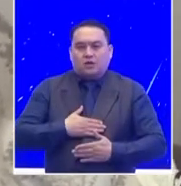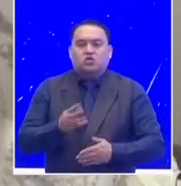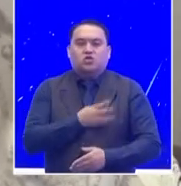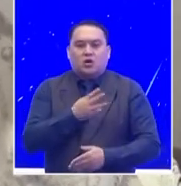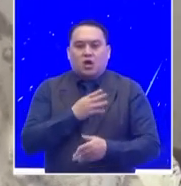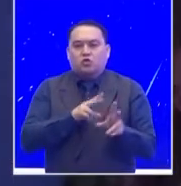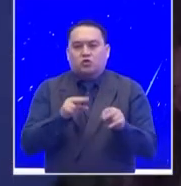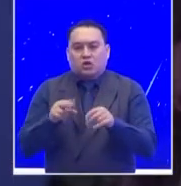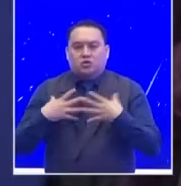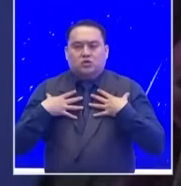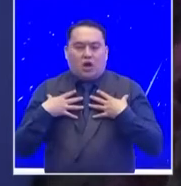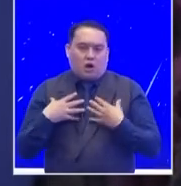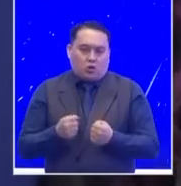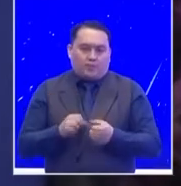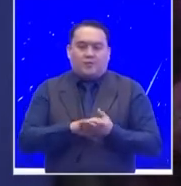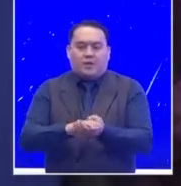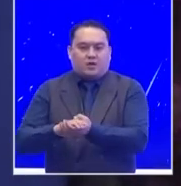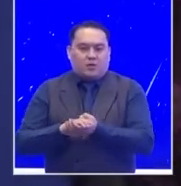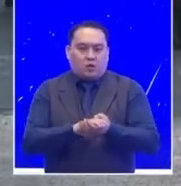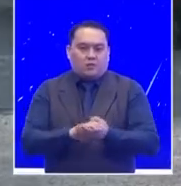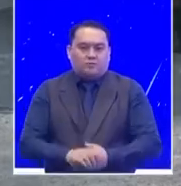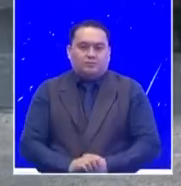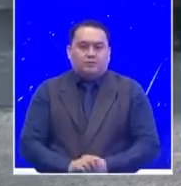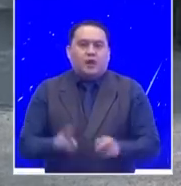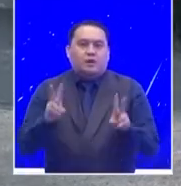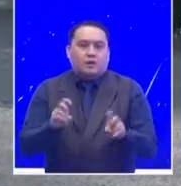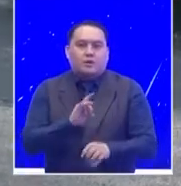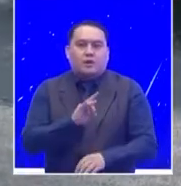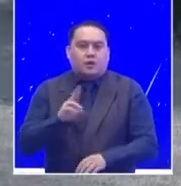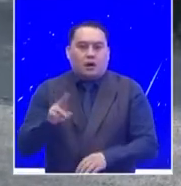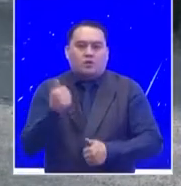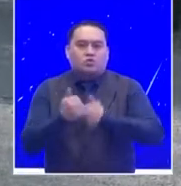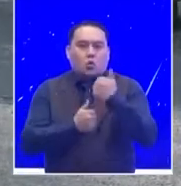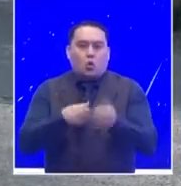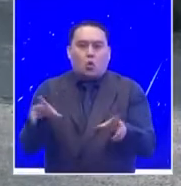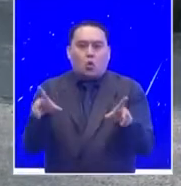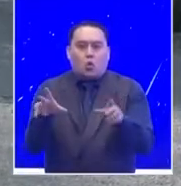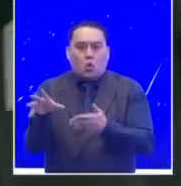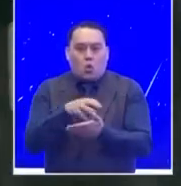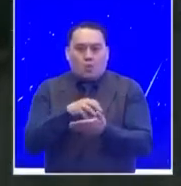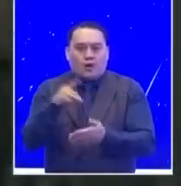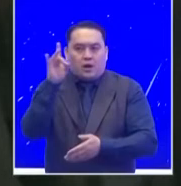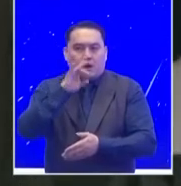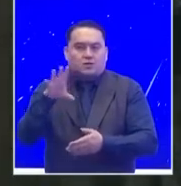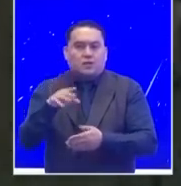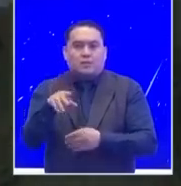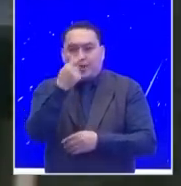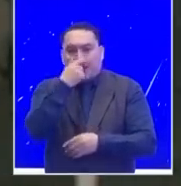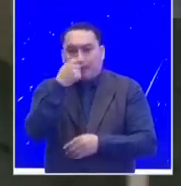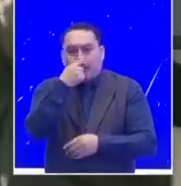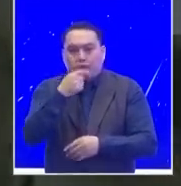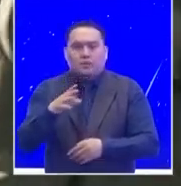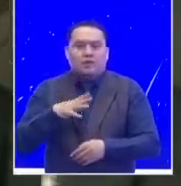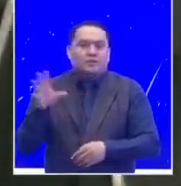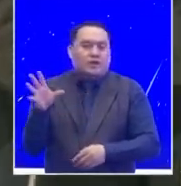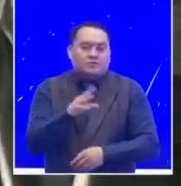всем счастья, здоровья и мирного неба над головой. В рамках республиканской эстафеты копия боевого знамени легендарной Панфиловской дивизии побывает